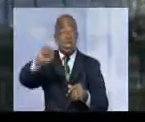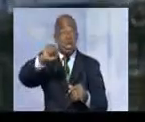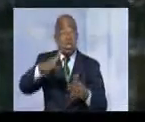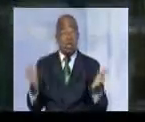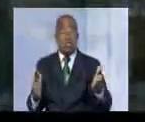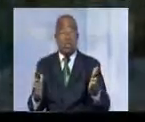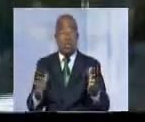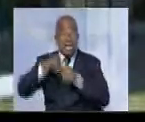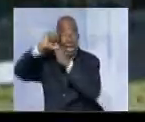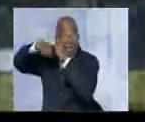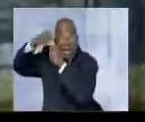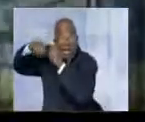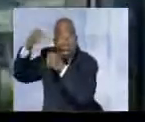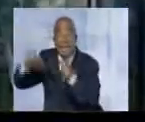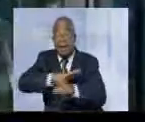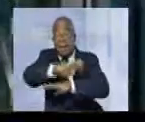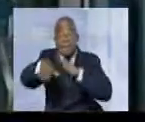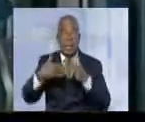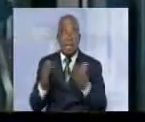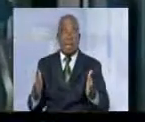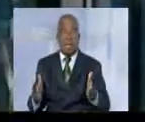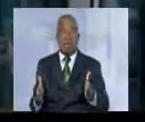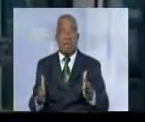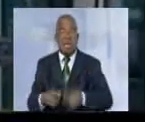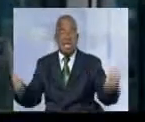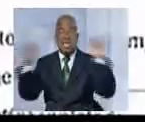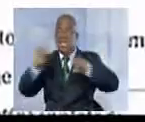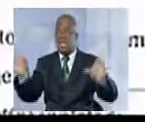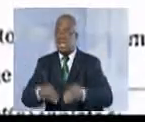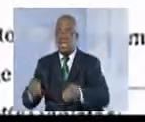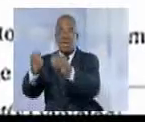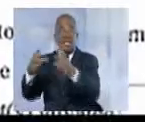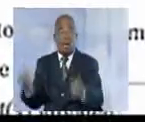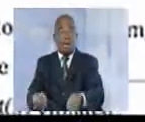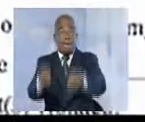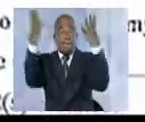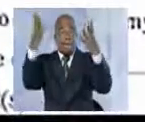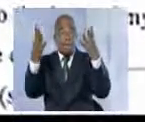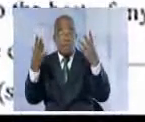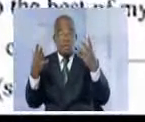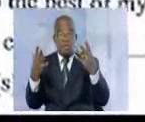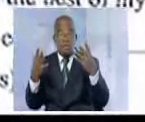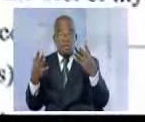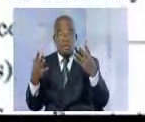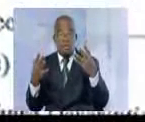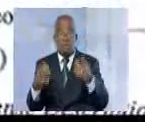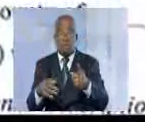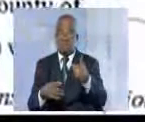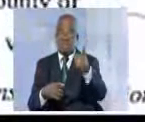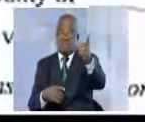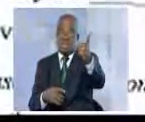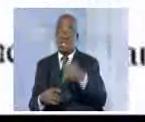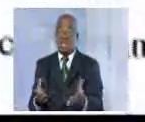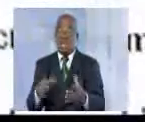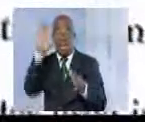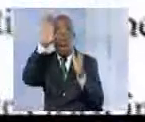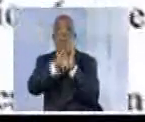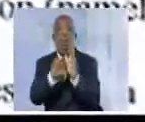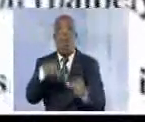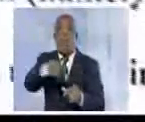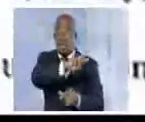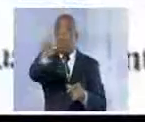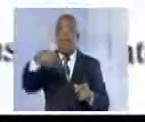son lit d'hôpital. Les charges comprennent notamment l'utilisation d'armes de destruction massive ayant entraîné la mort. Une première audience a